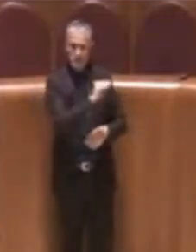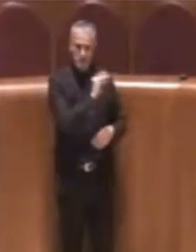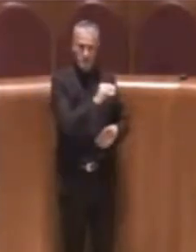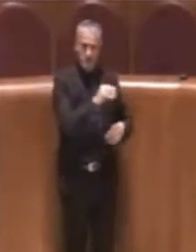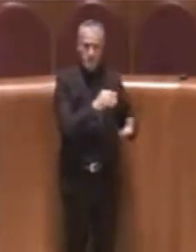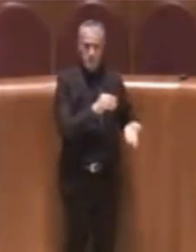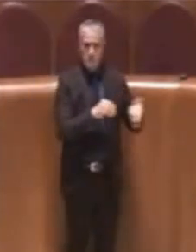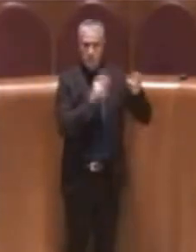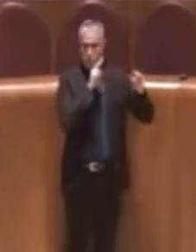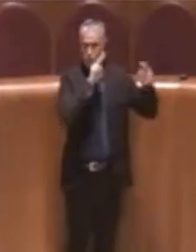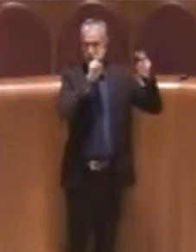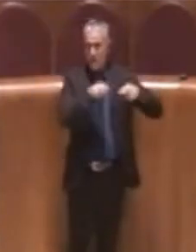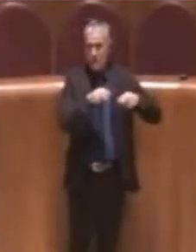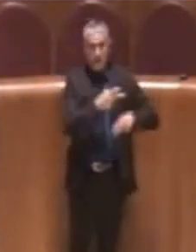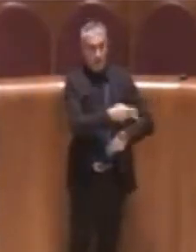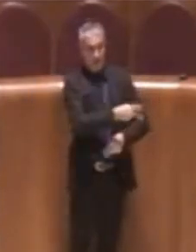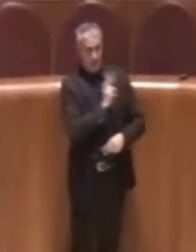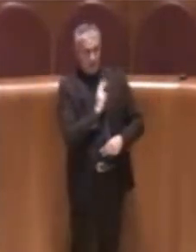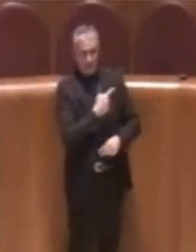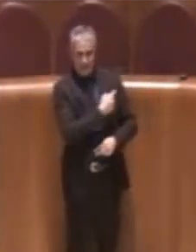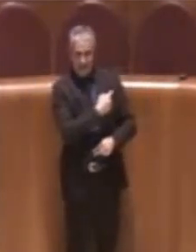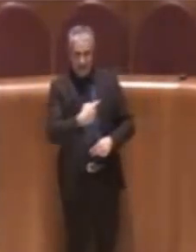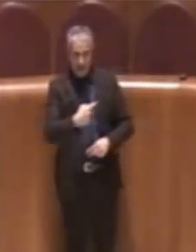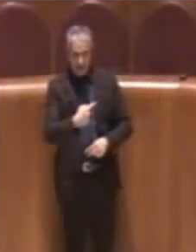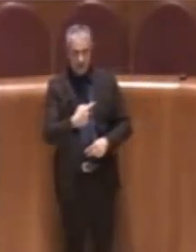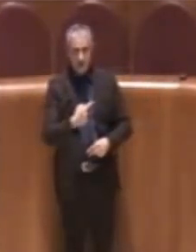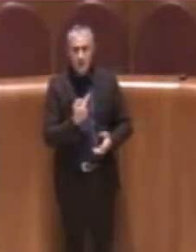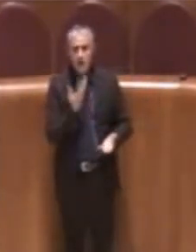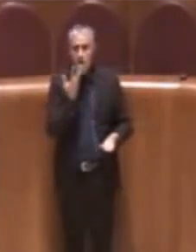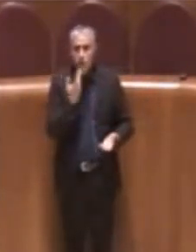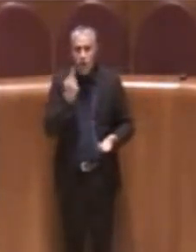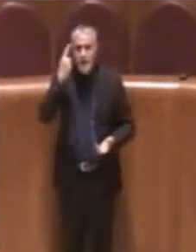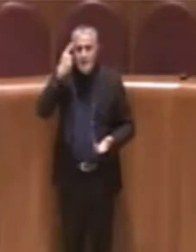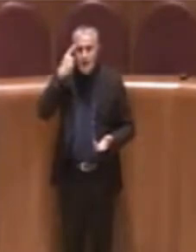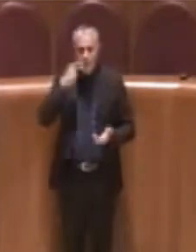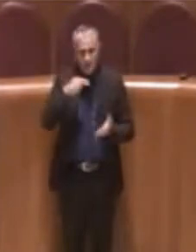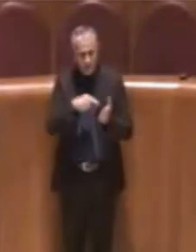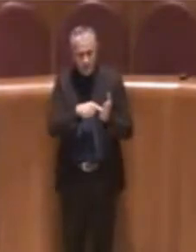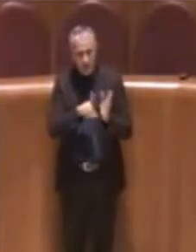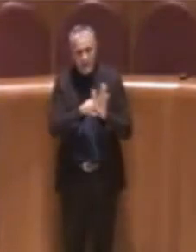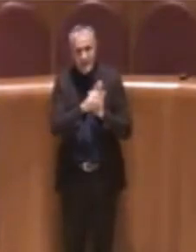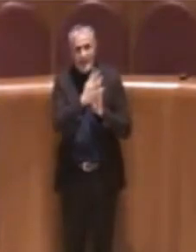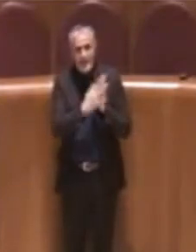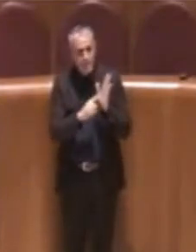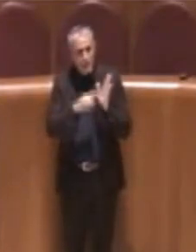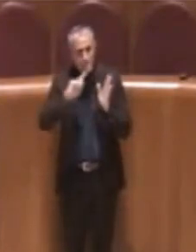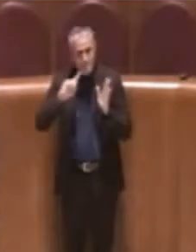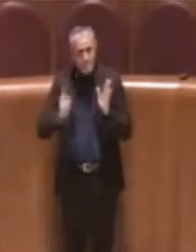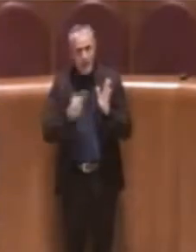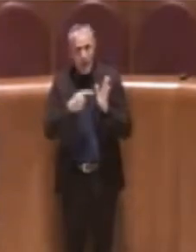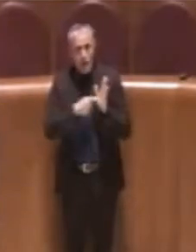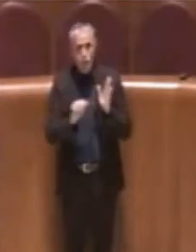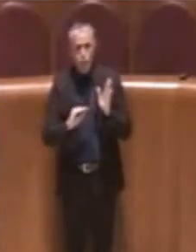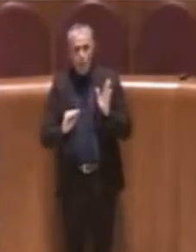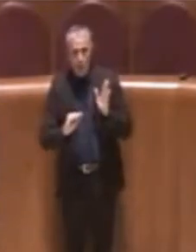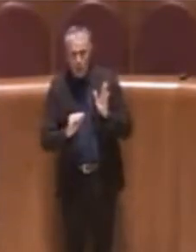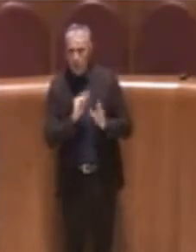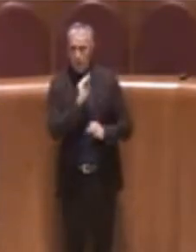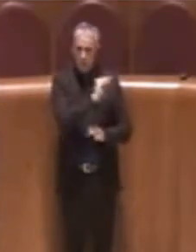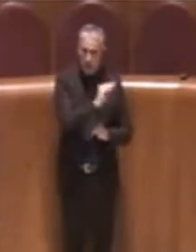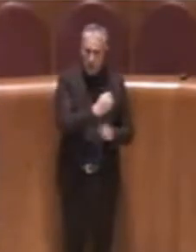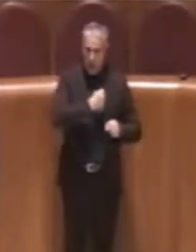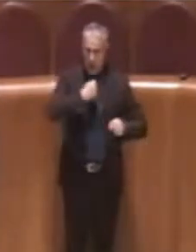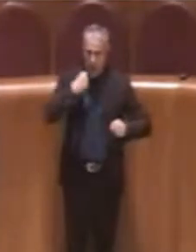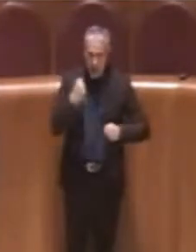si è espressa con parere negativo per capire dove potesse essere migliorata la delibera. Ecco, a fronte di questo immenso